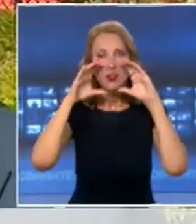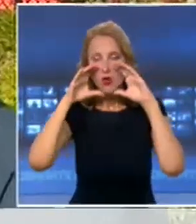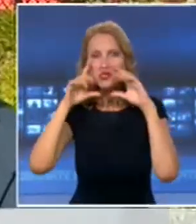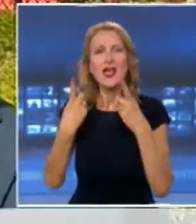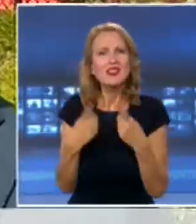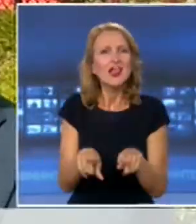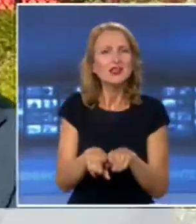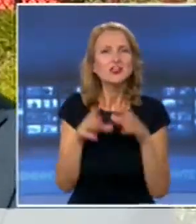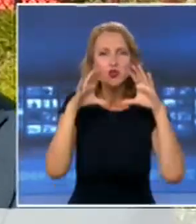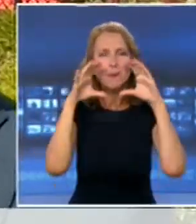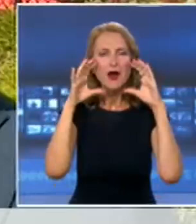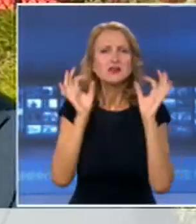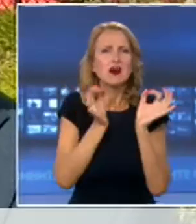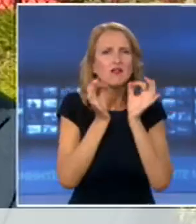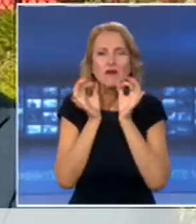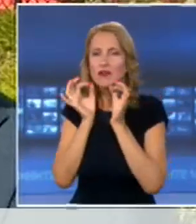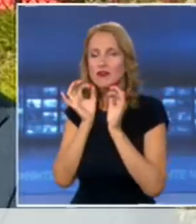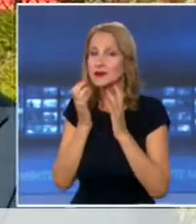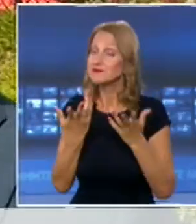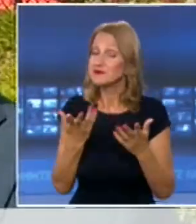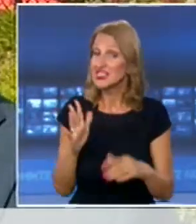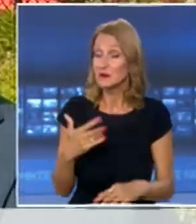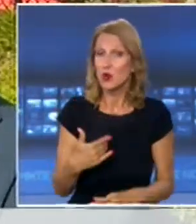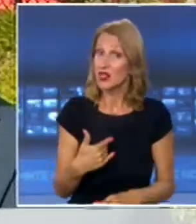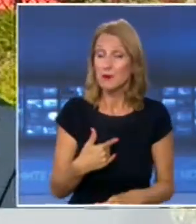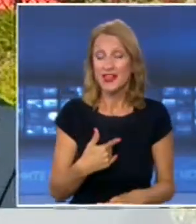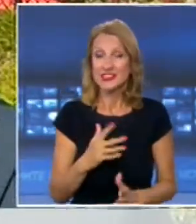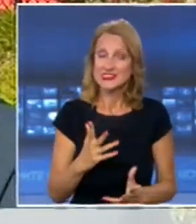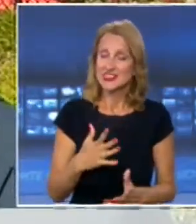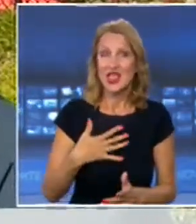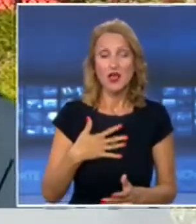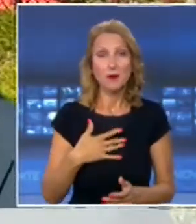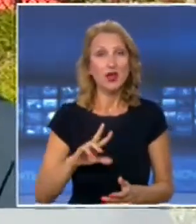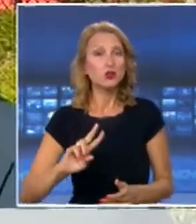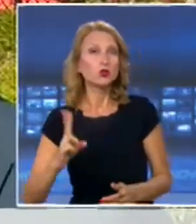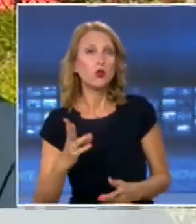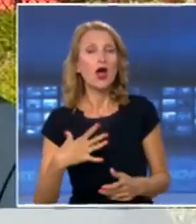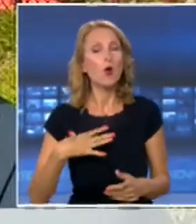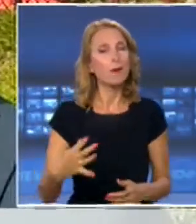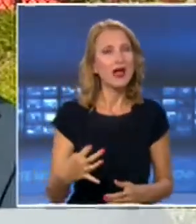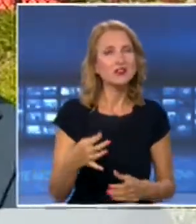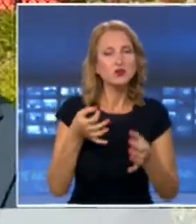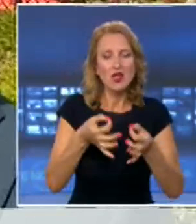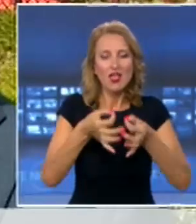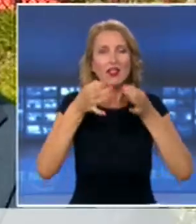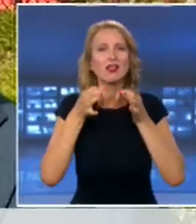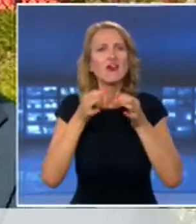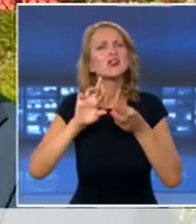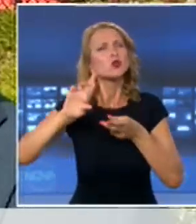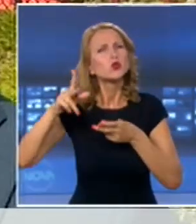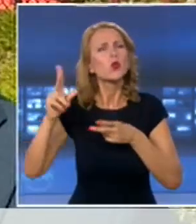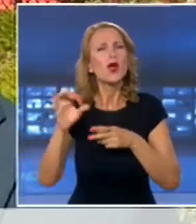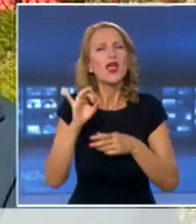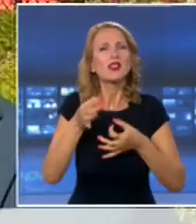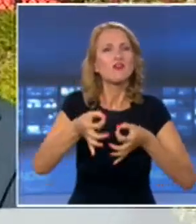и съща маска за целия този период, според мен, наистина крие опасности от инфектиране с други инфекции, а